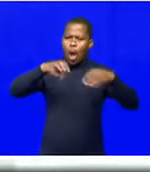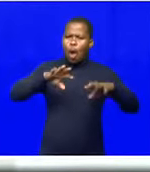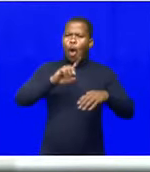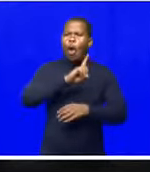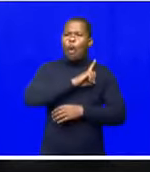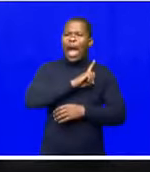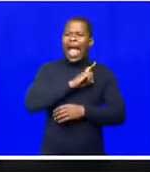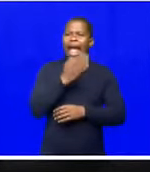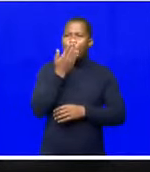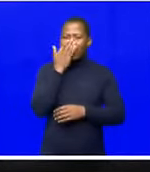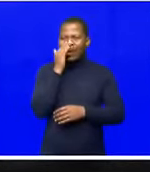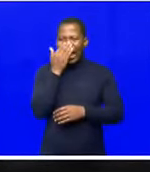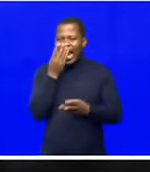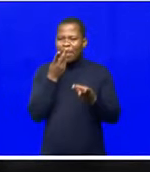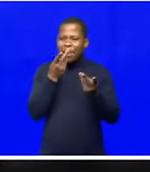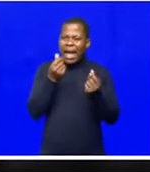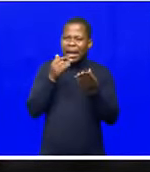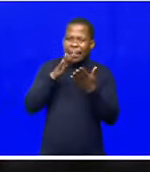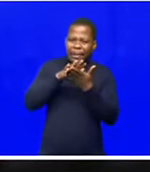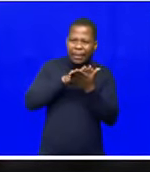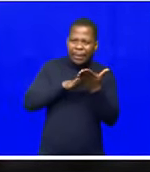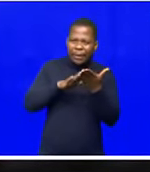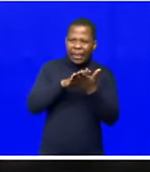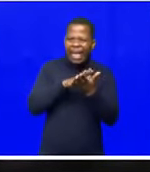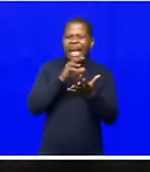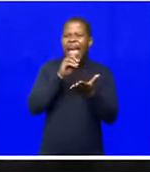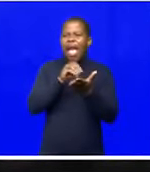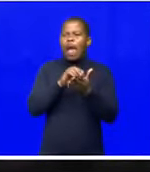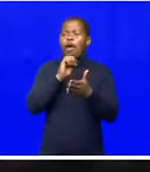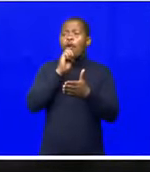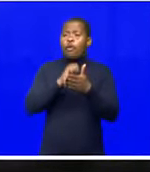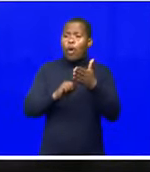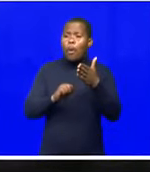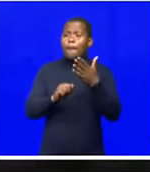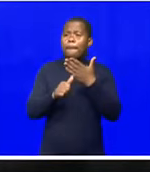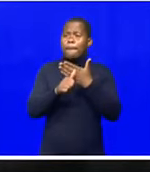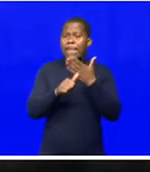cases in the short period spanning from